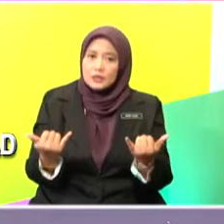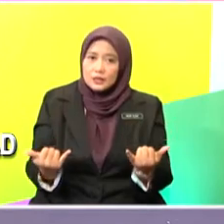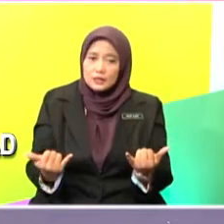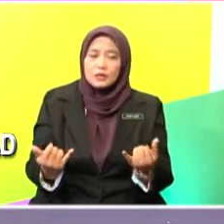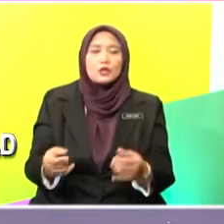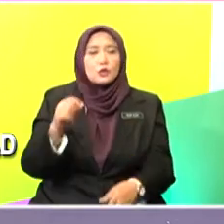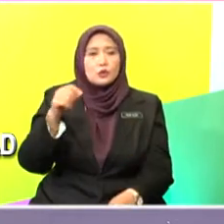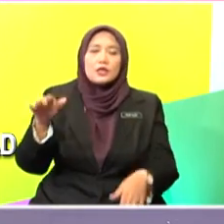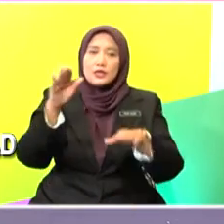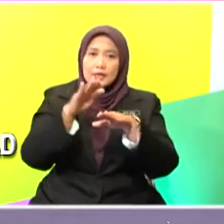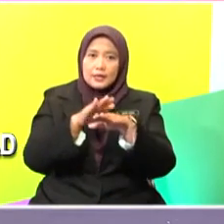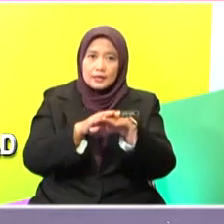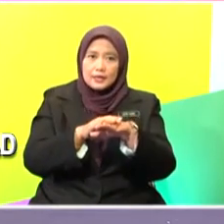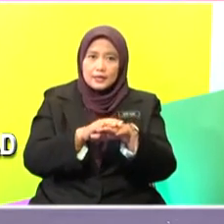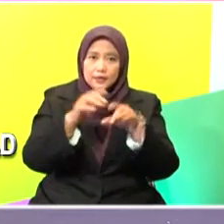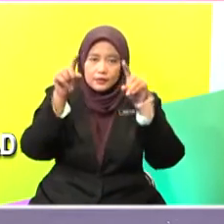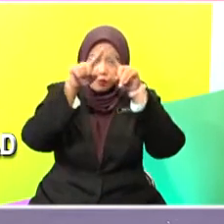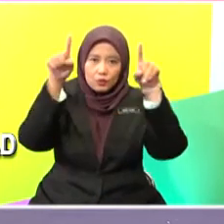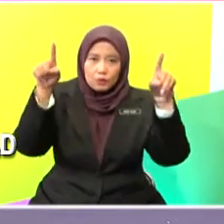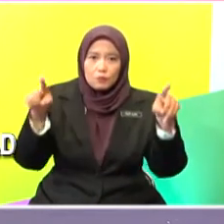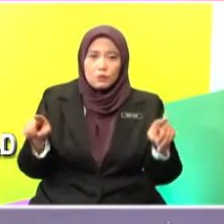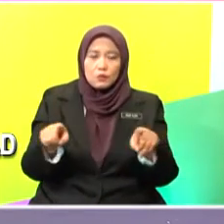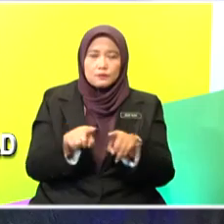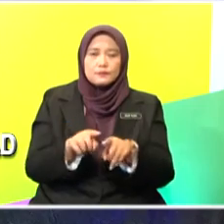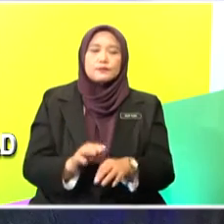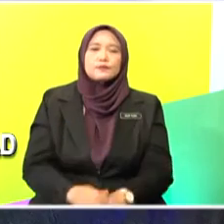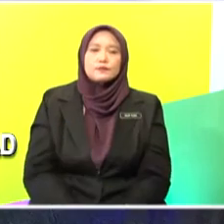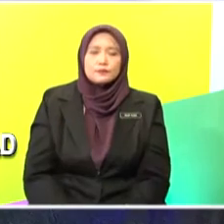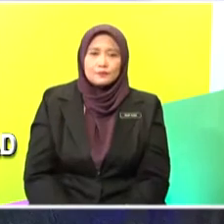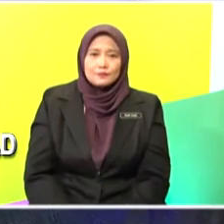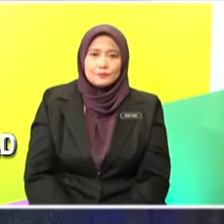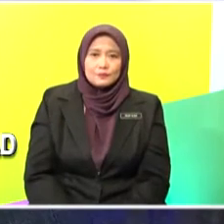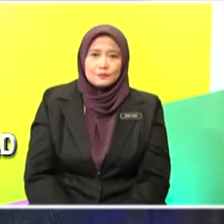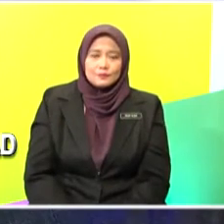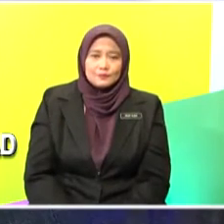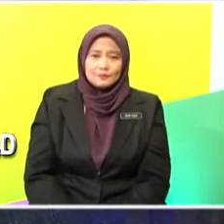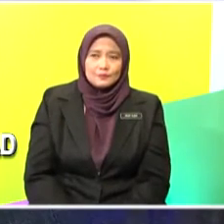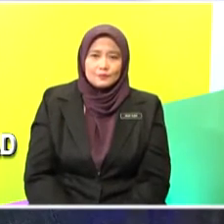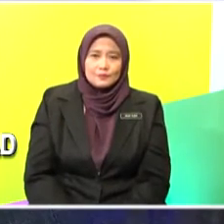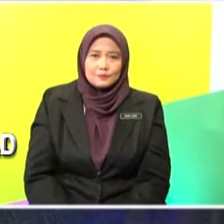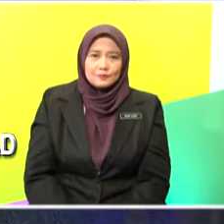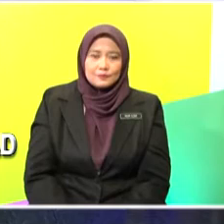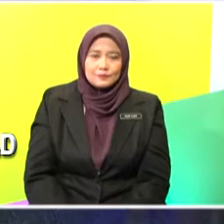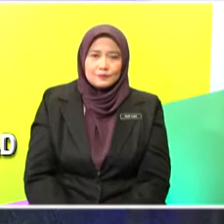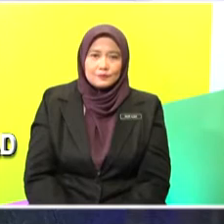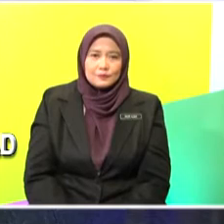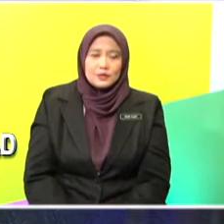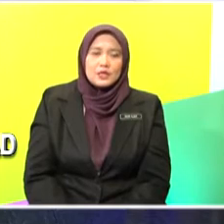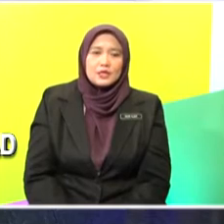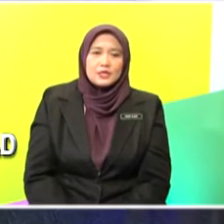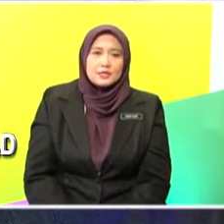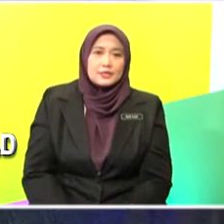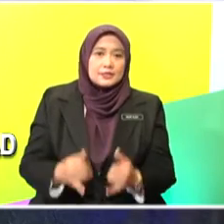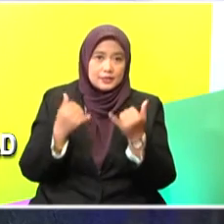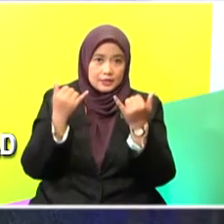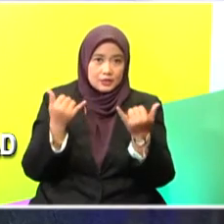putih. Okey, yeah. Next. Hakim nak tulis huruf apa pula? Saya rasa nak tulis huruf E lah, cikgu. E. Okey,